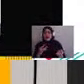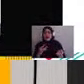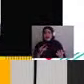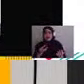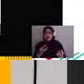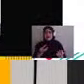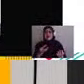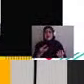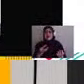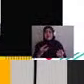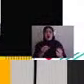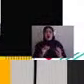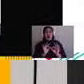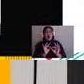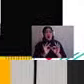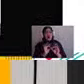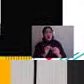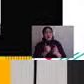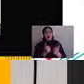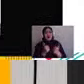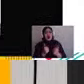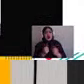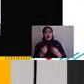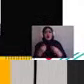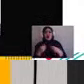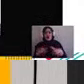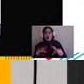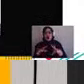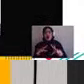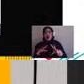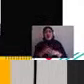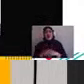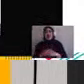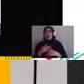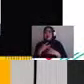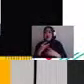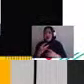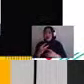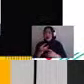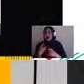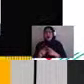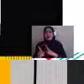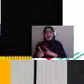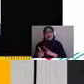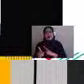ya, cukup murah dan menarik gitu ya. Tapi kemudian ketika